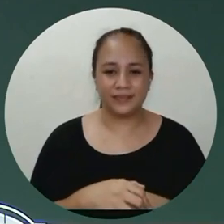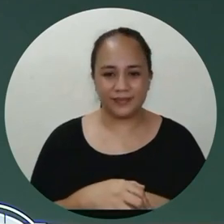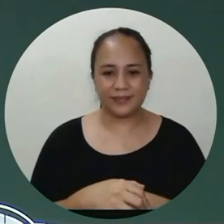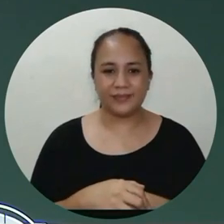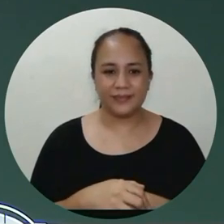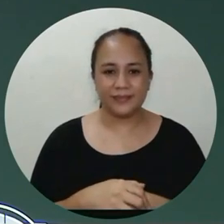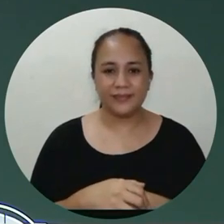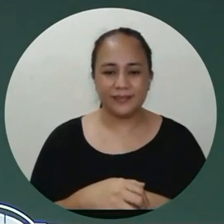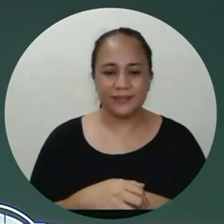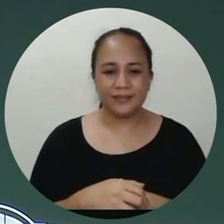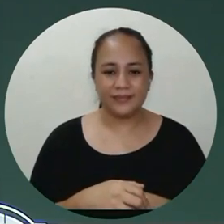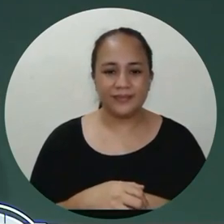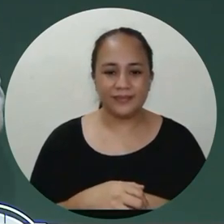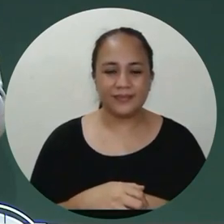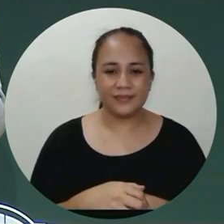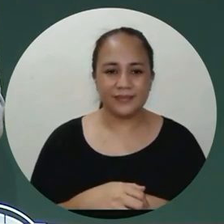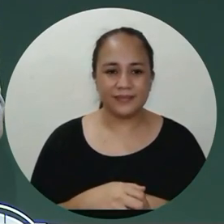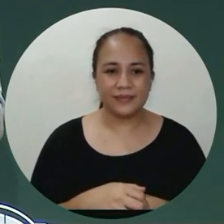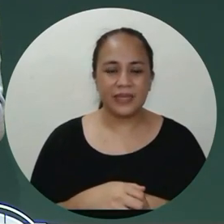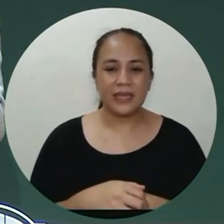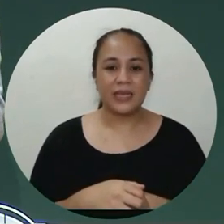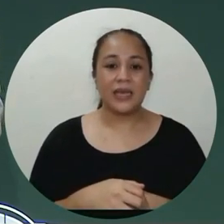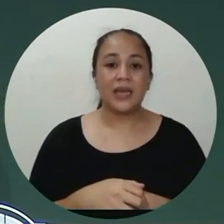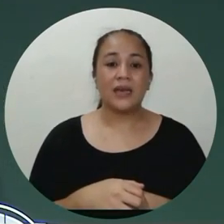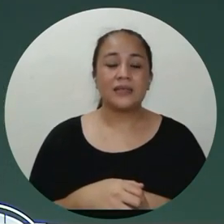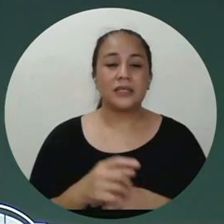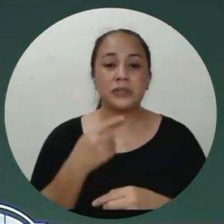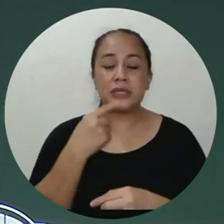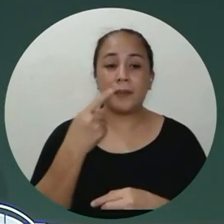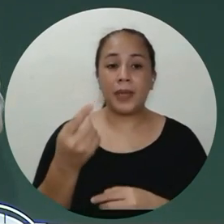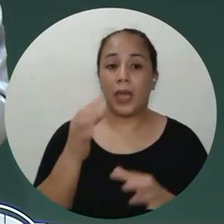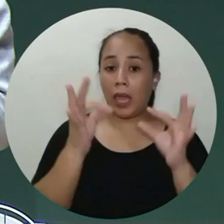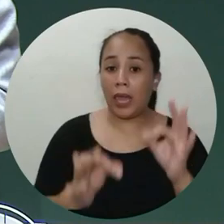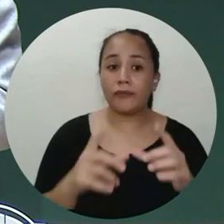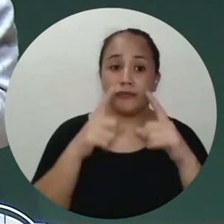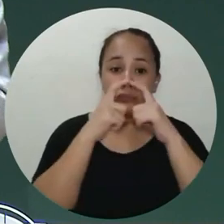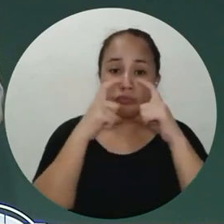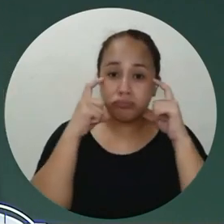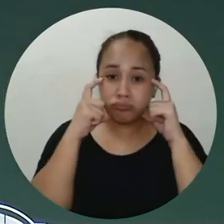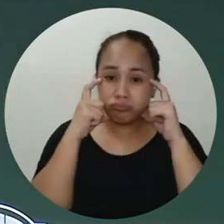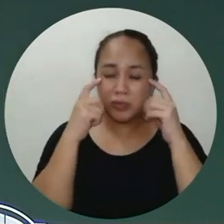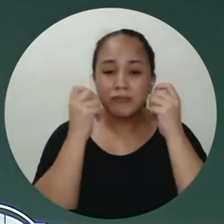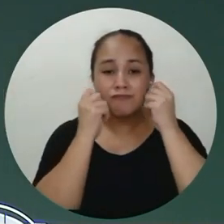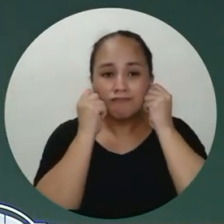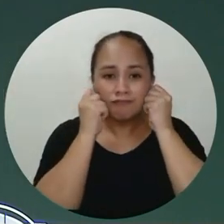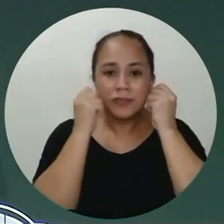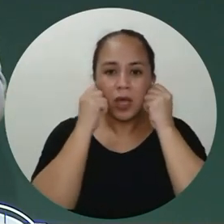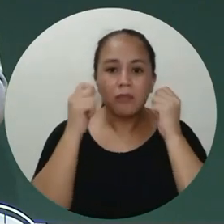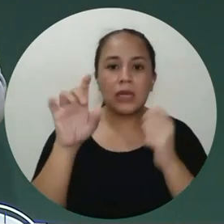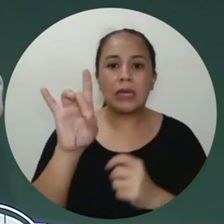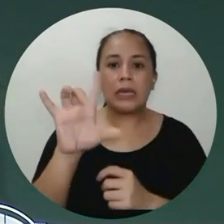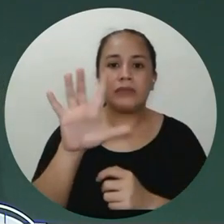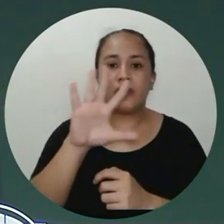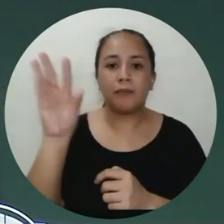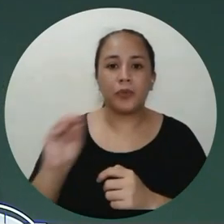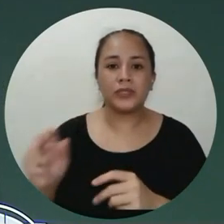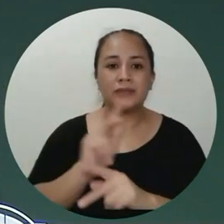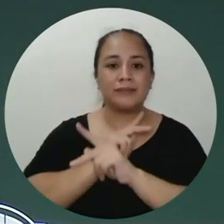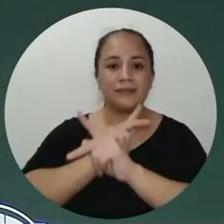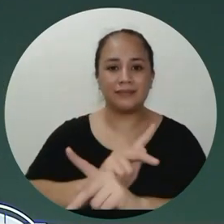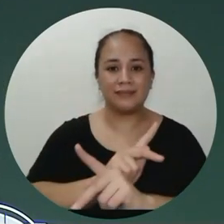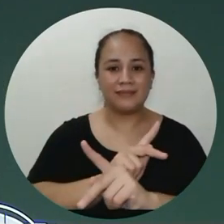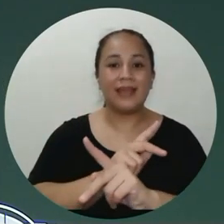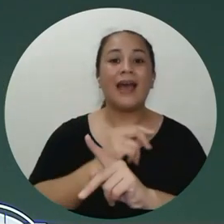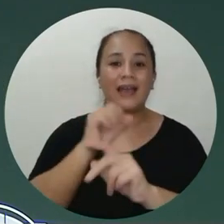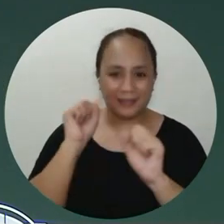85%가 예방된다 그랬어요. And it says that if you wear your mask properly there is about an 85% chance of prevention. 마스크 쓸 때는 입하고